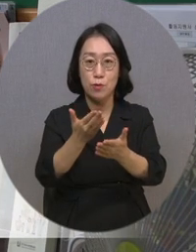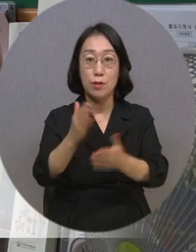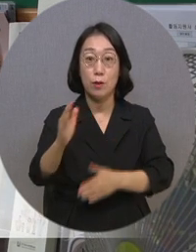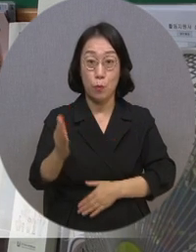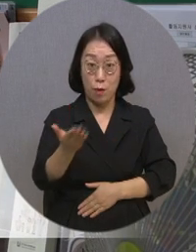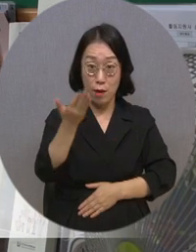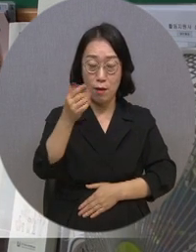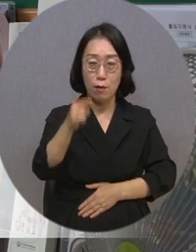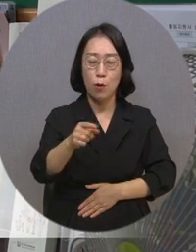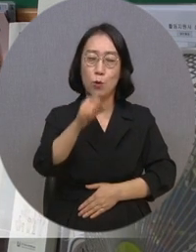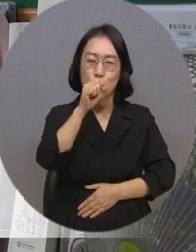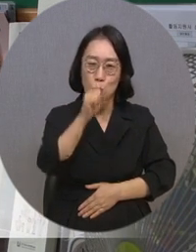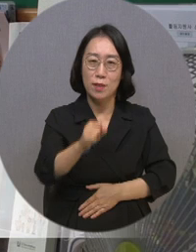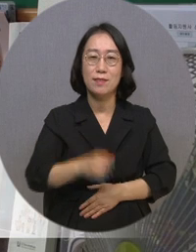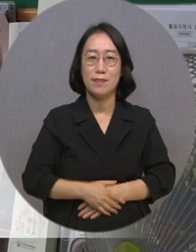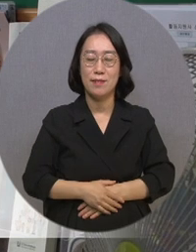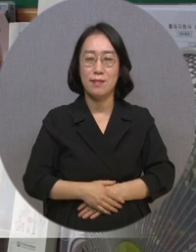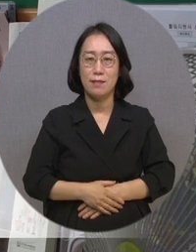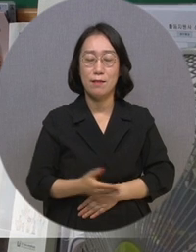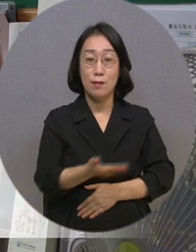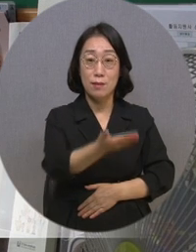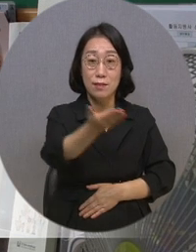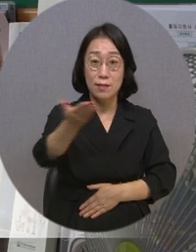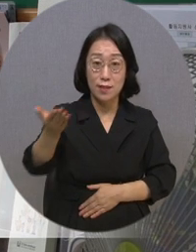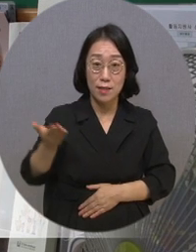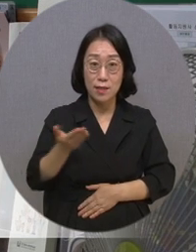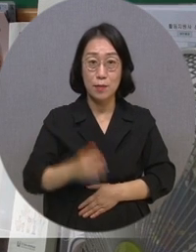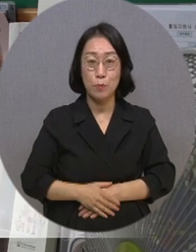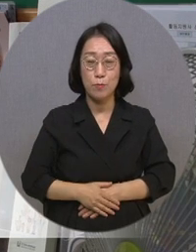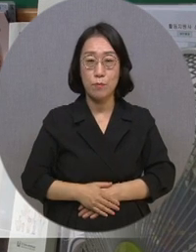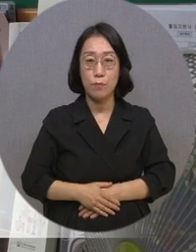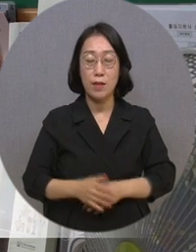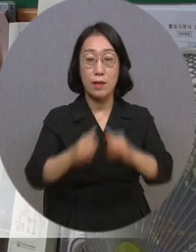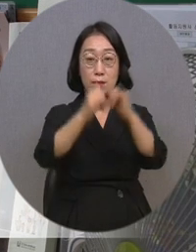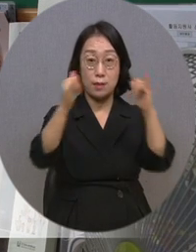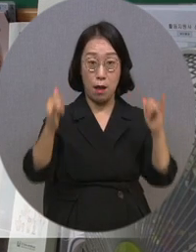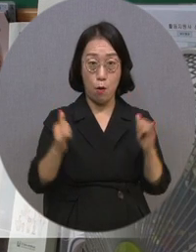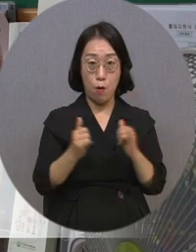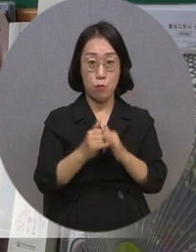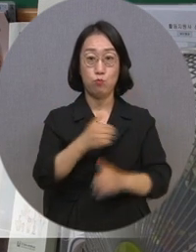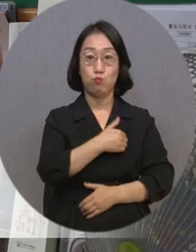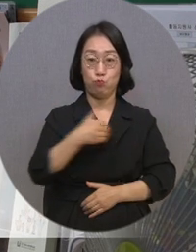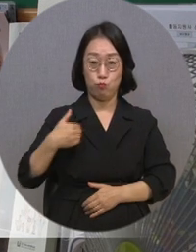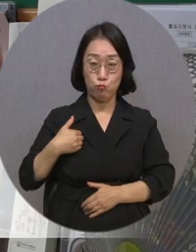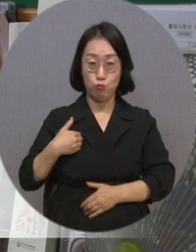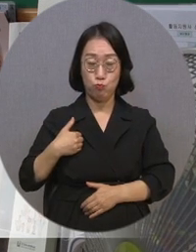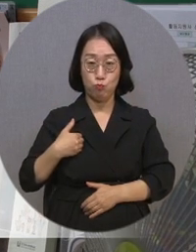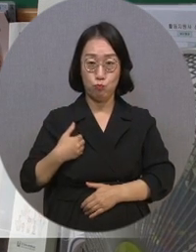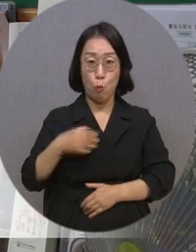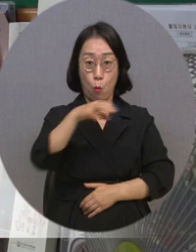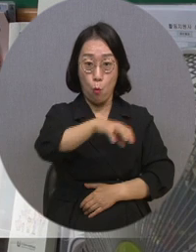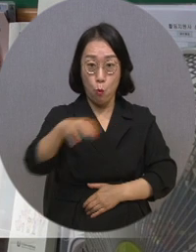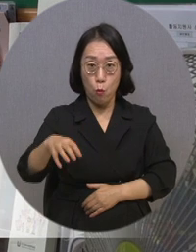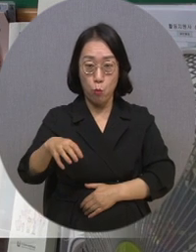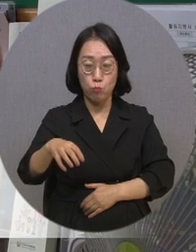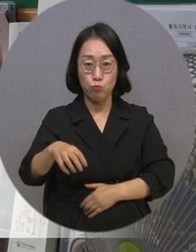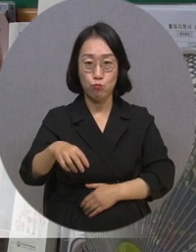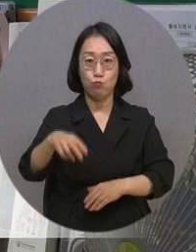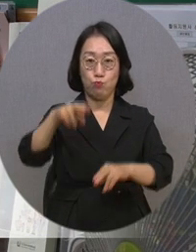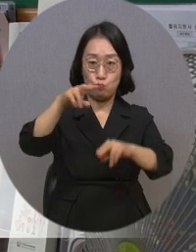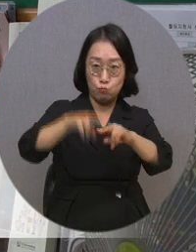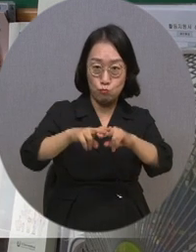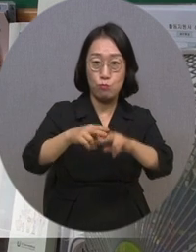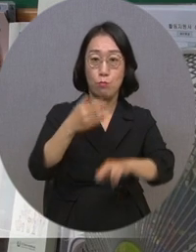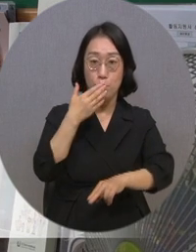돼서 되게 좋았고, 이 친구들도 이제 우리 사회의 당당한 주인이고 자기 자리가 있다는 걸 이제